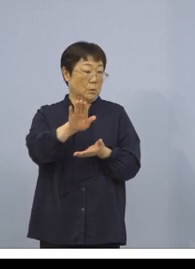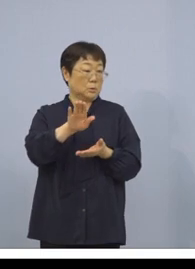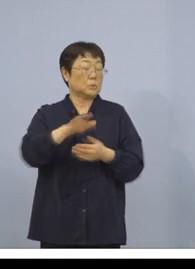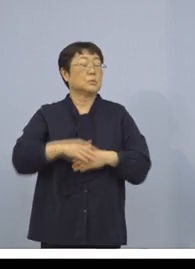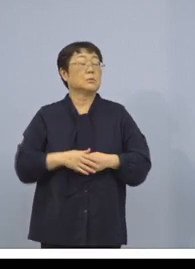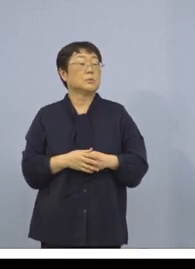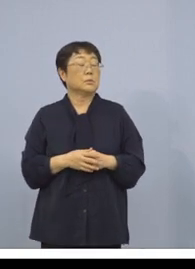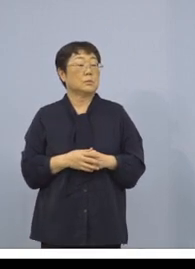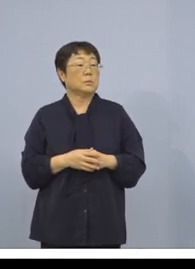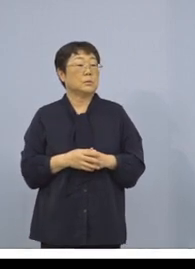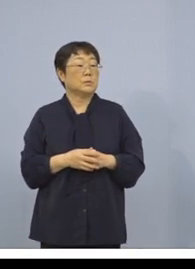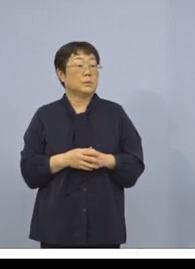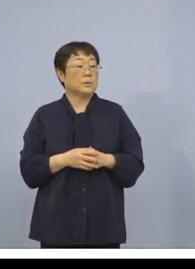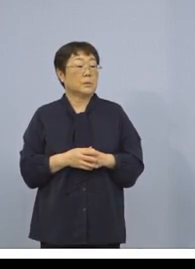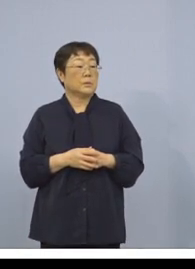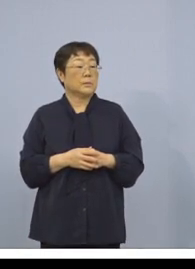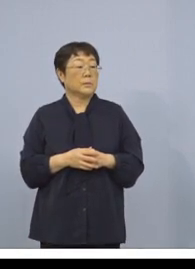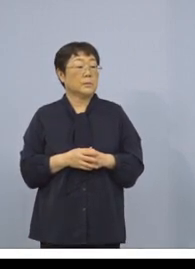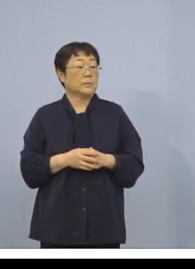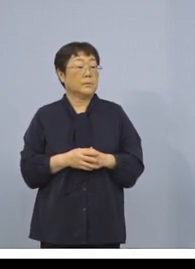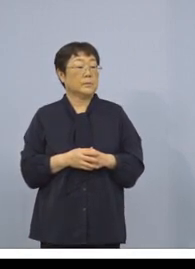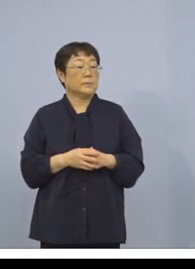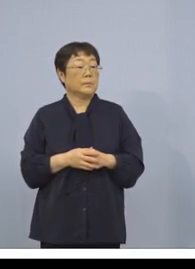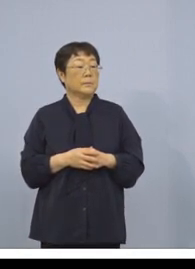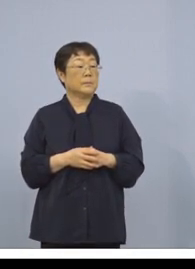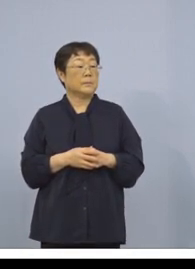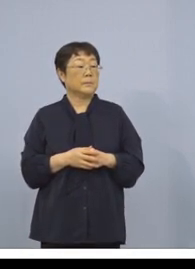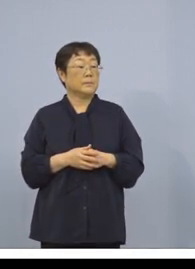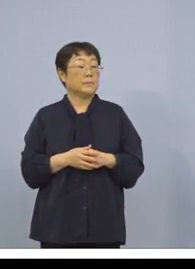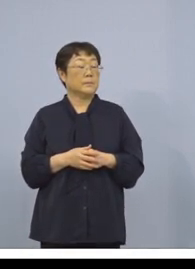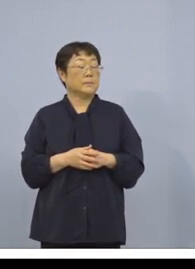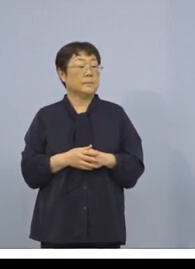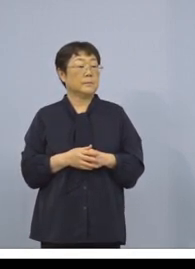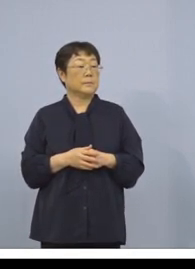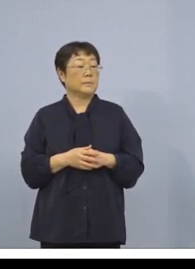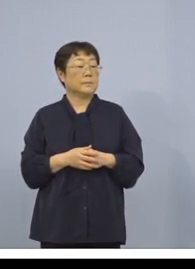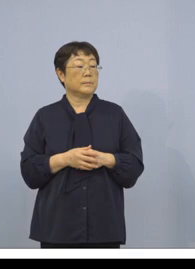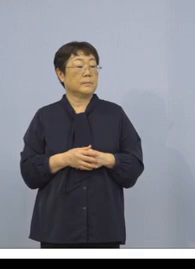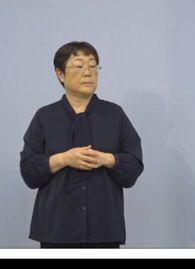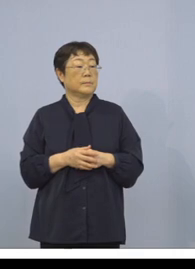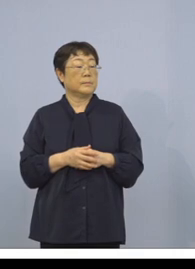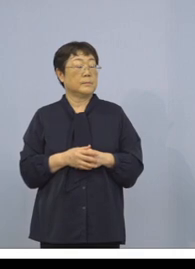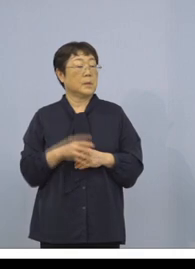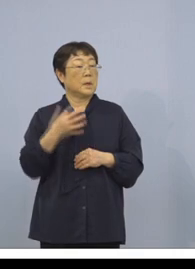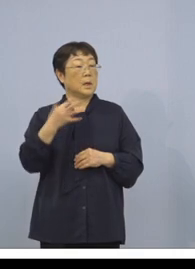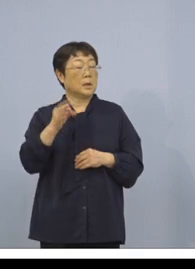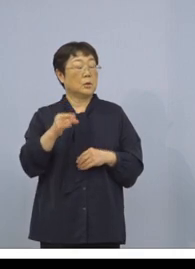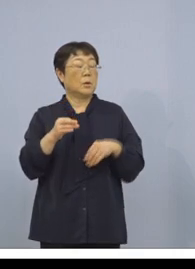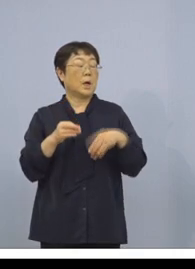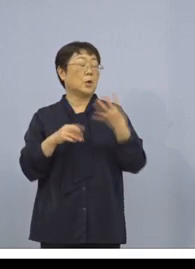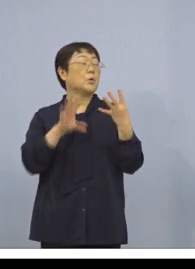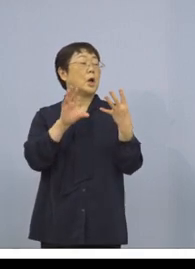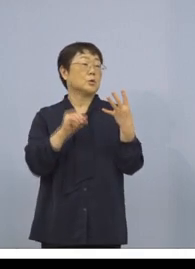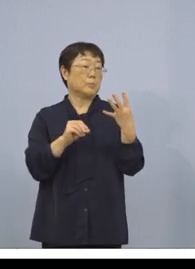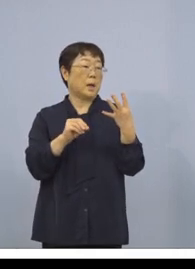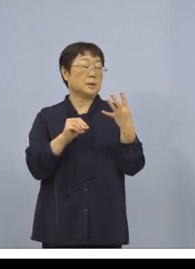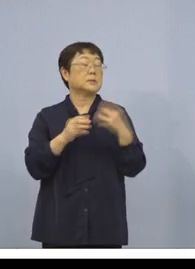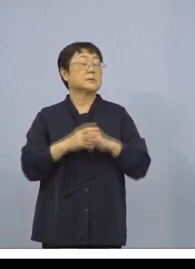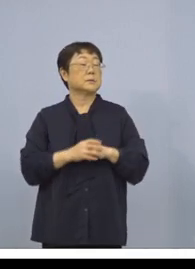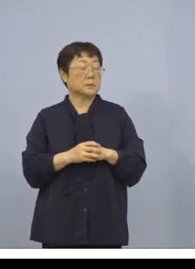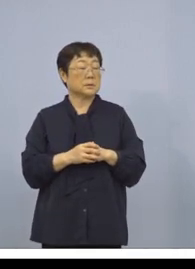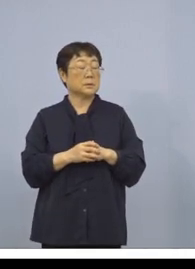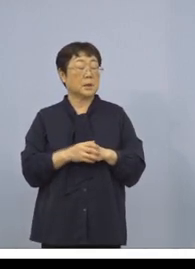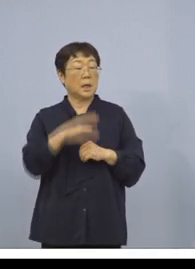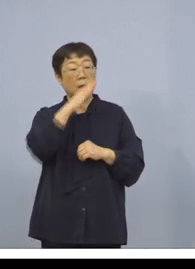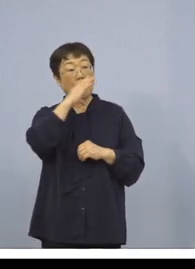。はい、まあその中で、まあ、ちょっと額は400万ということですが、スーパーヨットの誘致